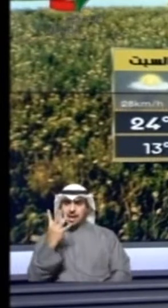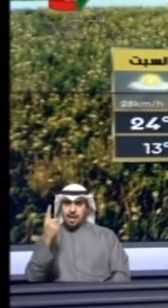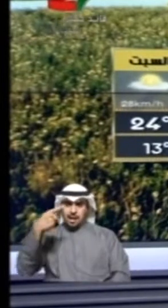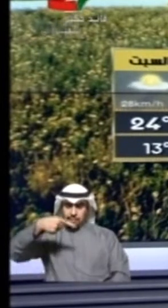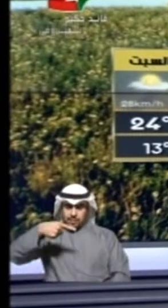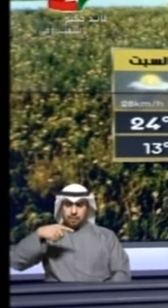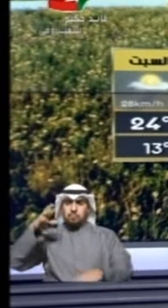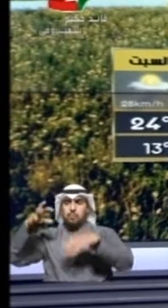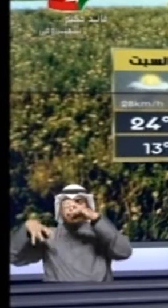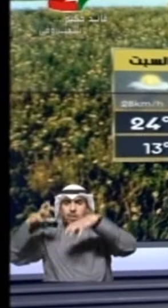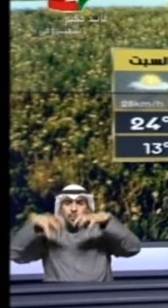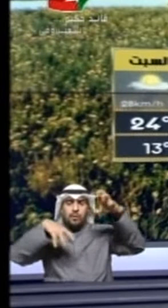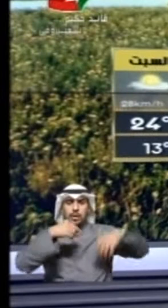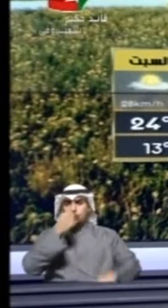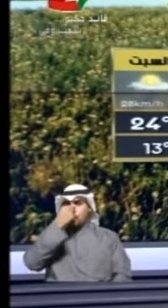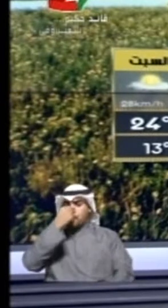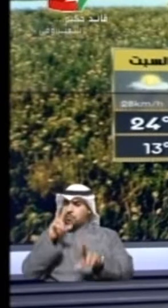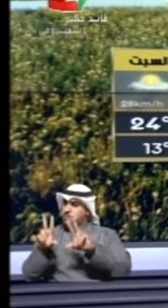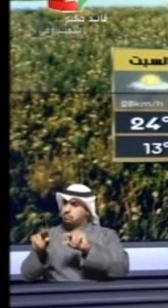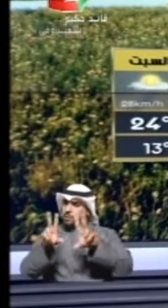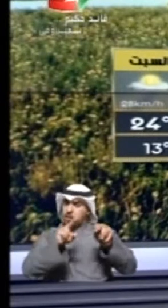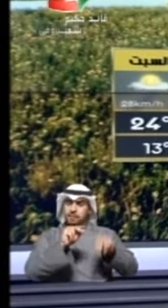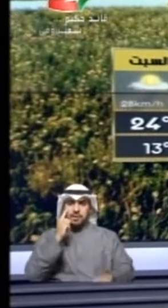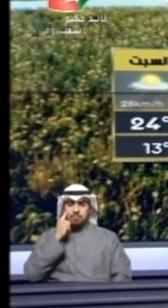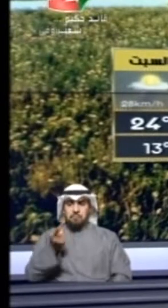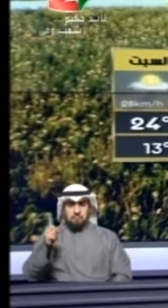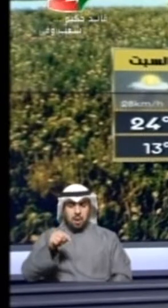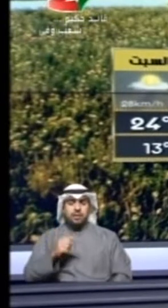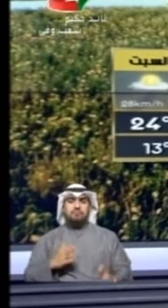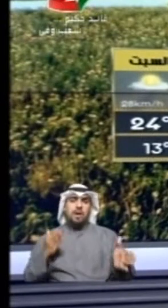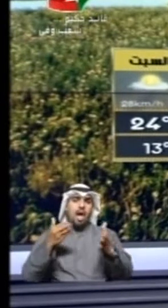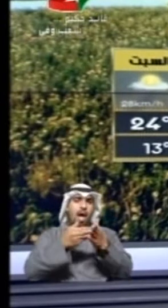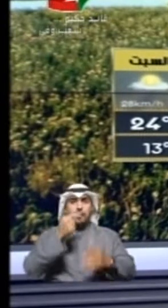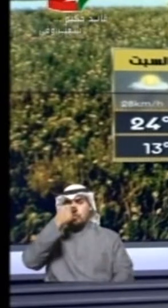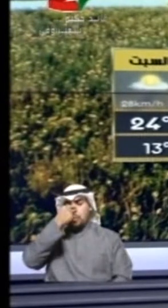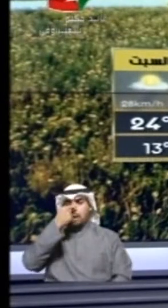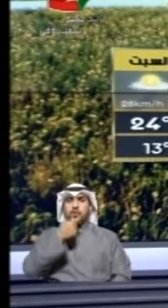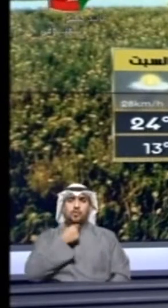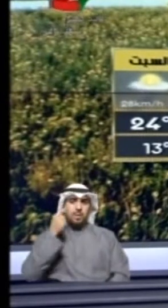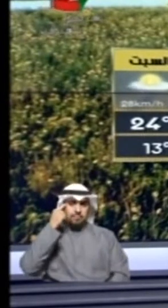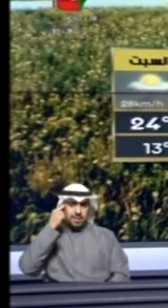فرص الأمطار من حين إلى آخر حتى يوم السبت مع نشاط الرياح الجنوبية الشرقية